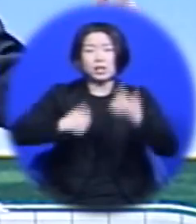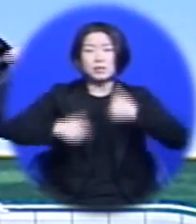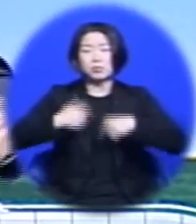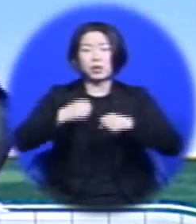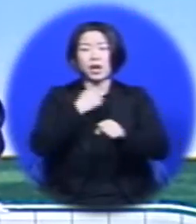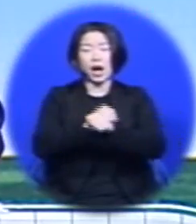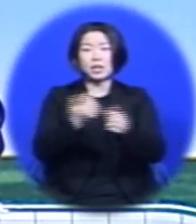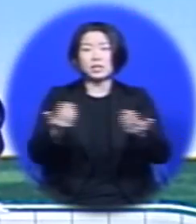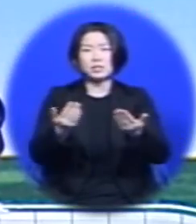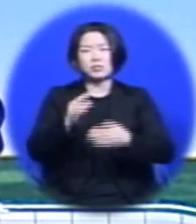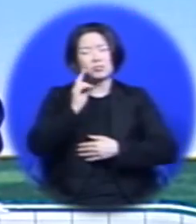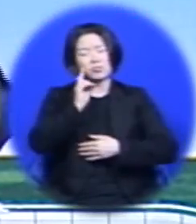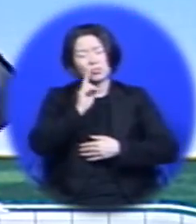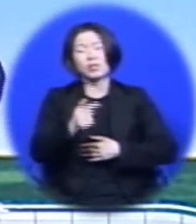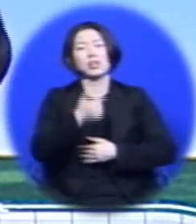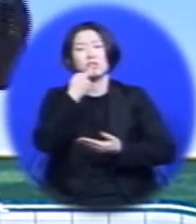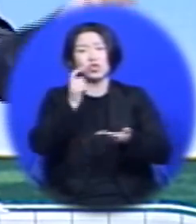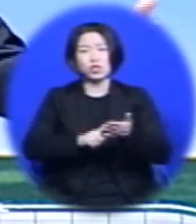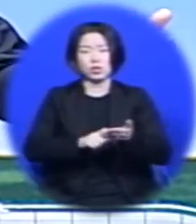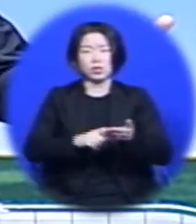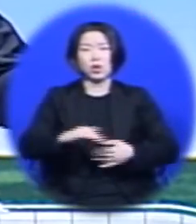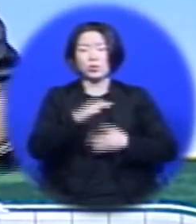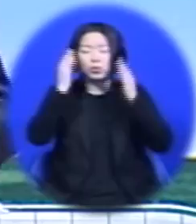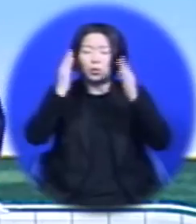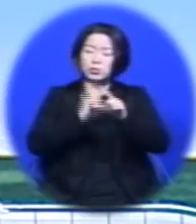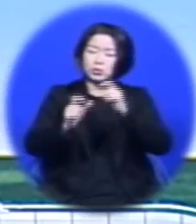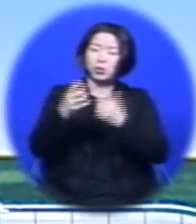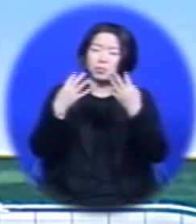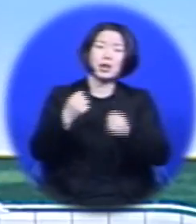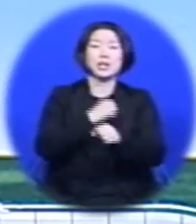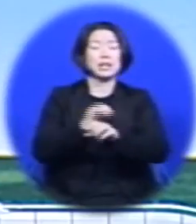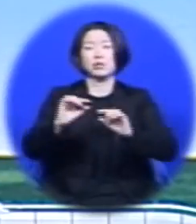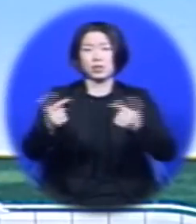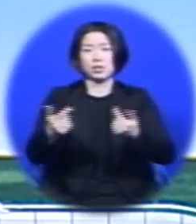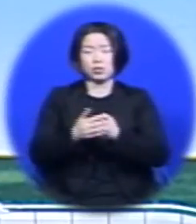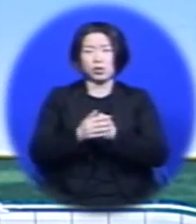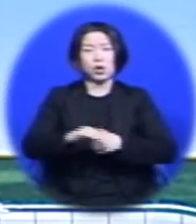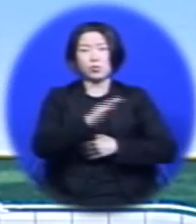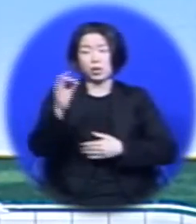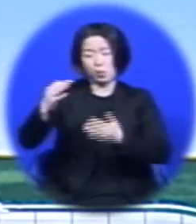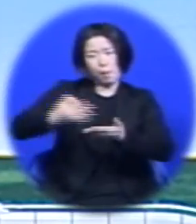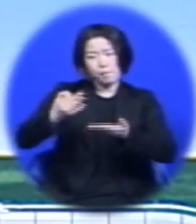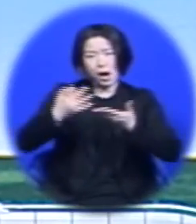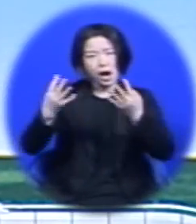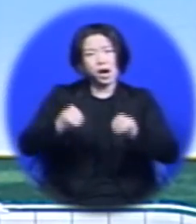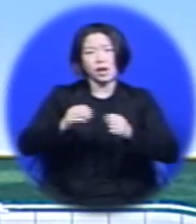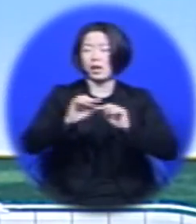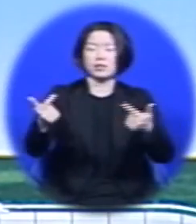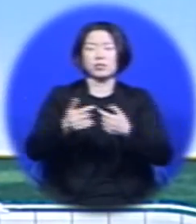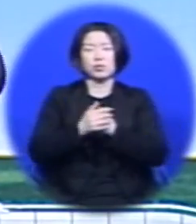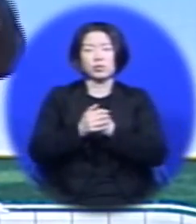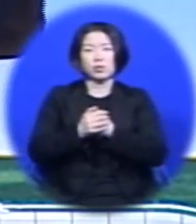대단히 쉽습니다 우리가 공부를 더 많이 해야 되는 것도 아니고 우리가 돈을 더 많이 벌어야 되는 것도 아닙니다